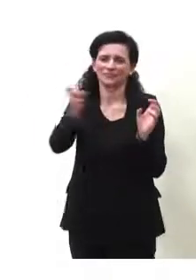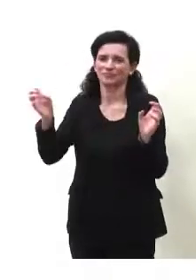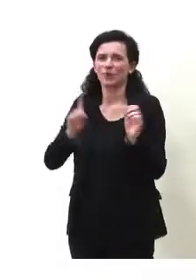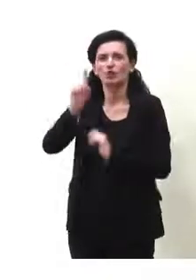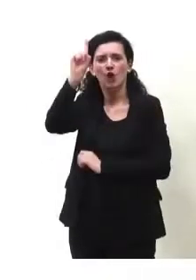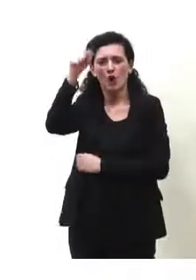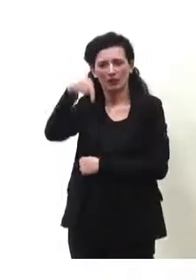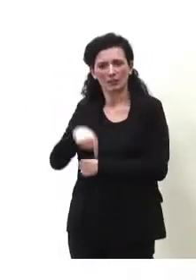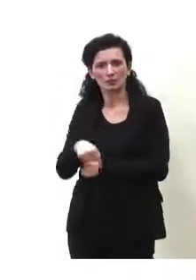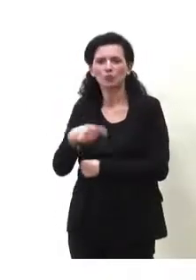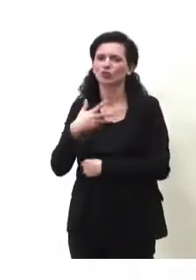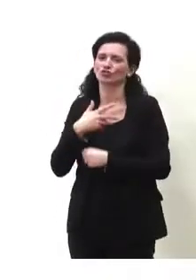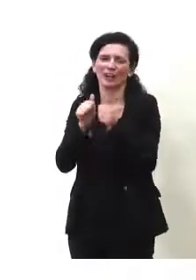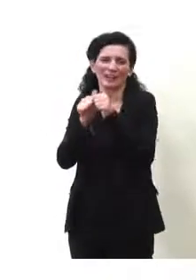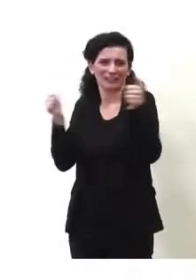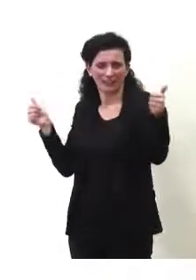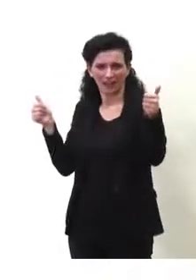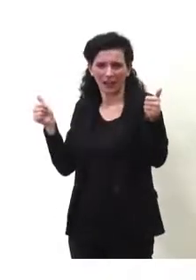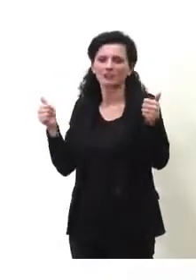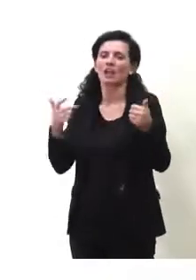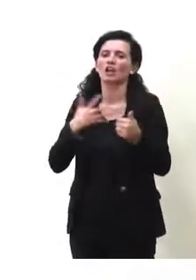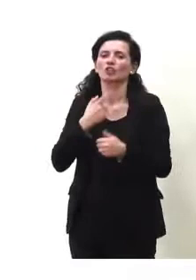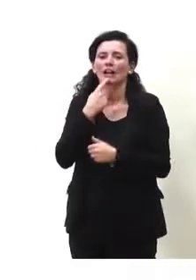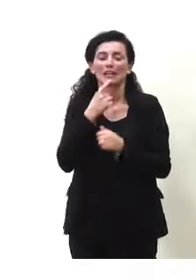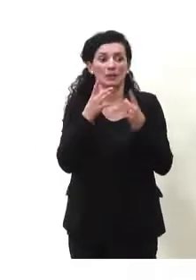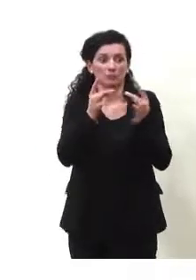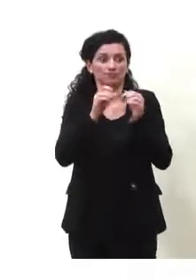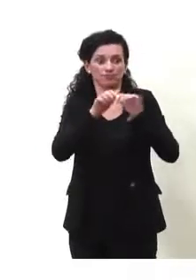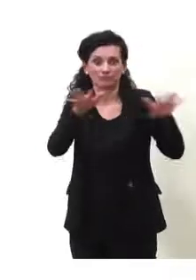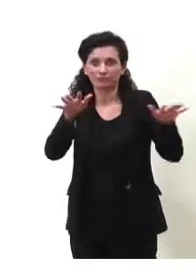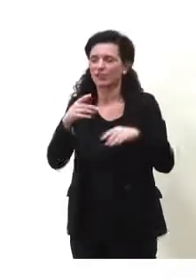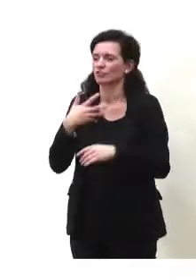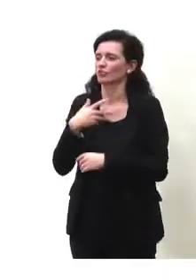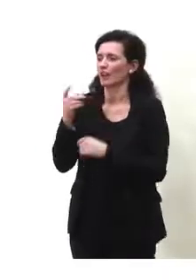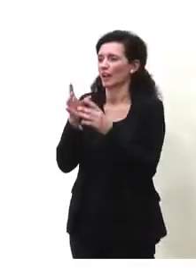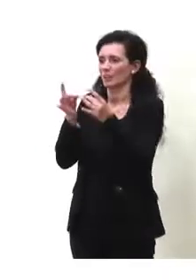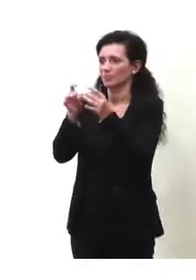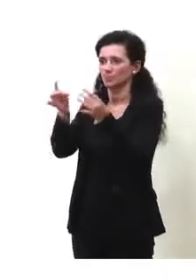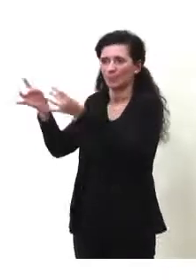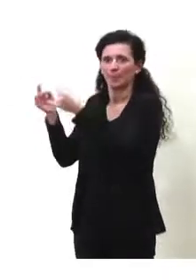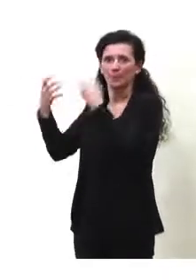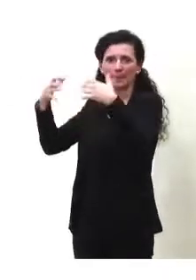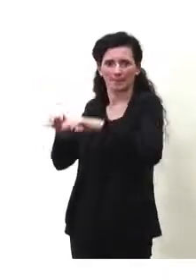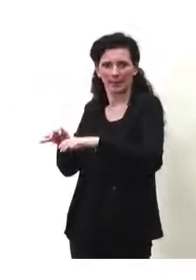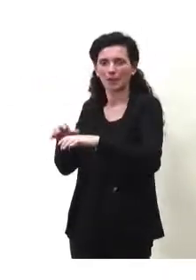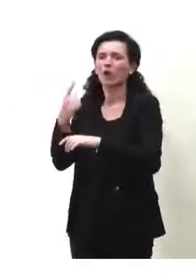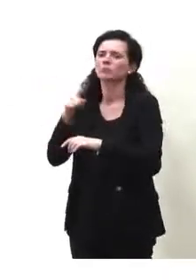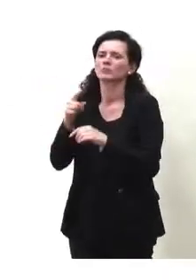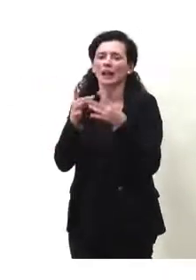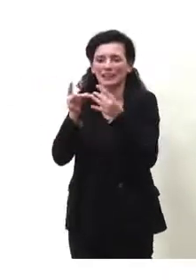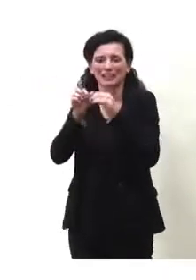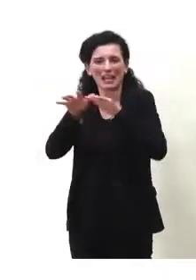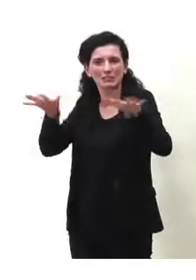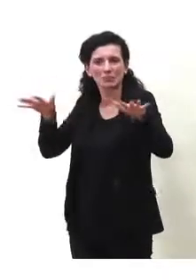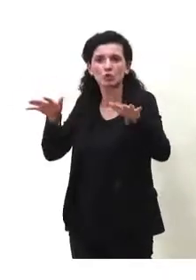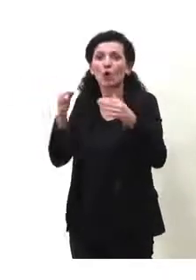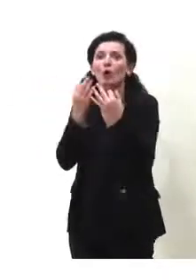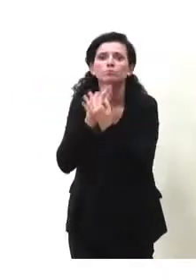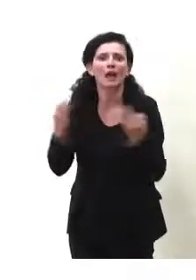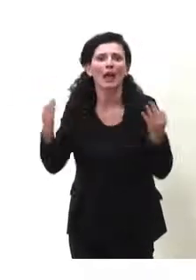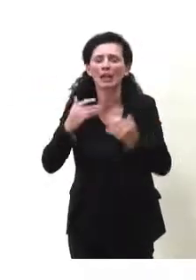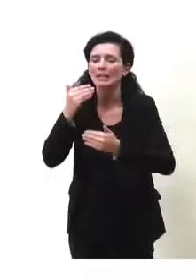trasmissione, un po' con bassa trasmissione. Ovviamente ci sono anche delle regioni in cui le previsioni non sono andate così bene, ma è normale,